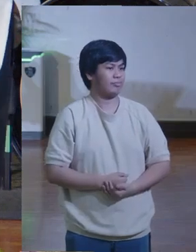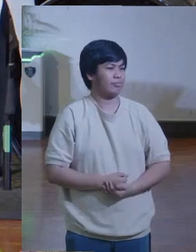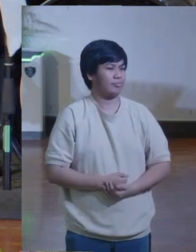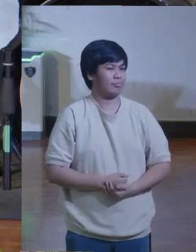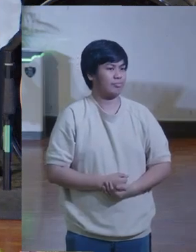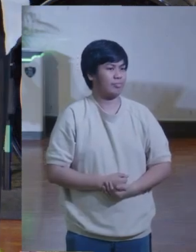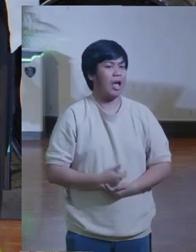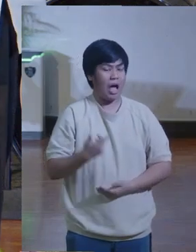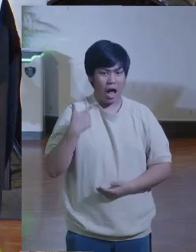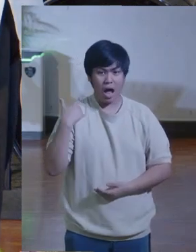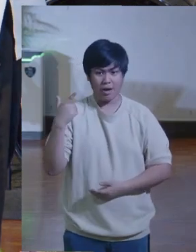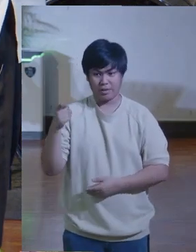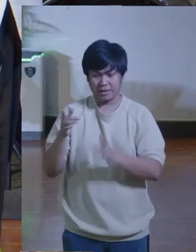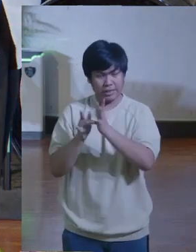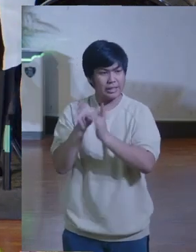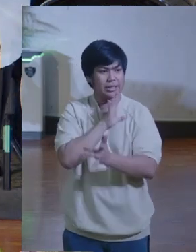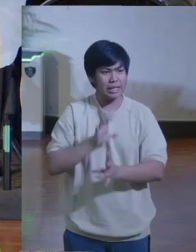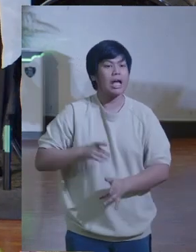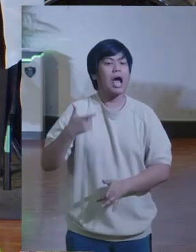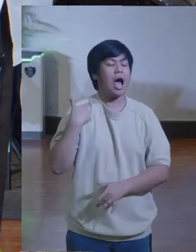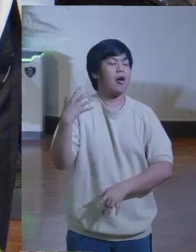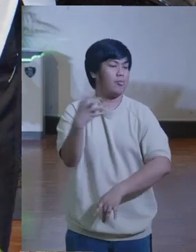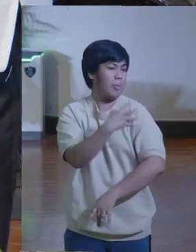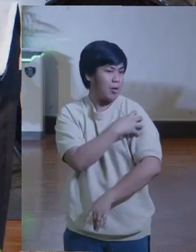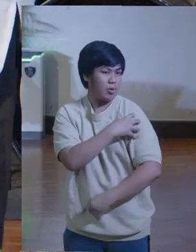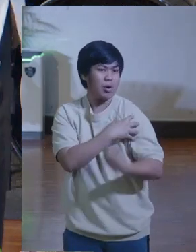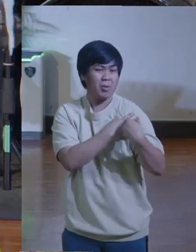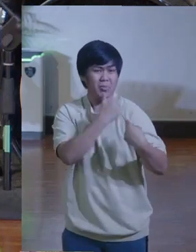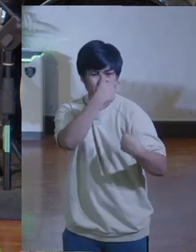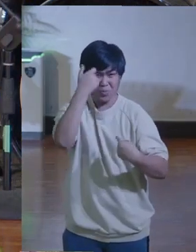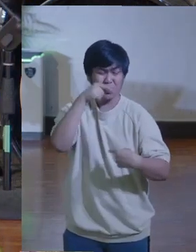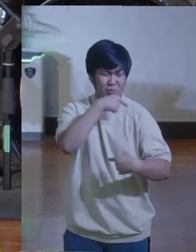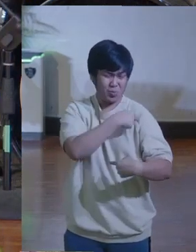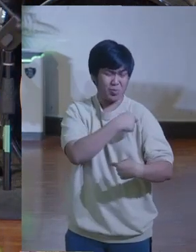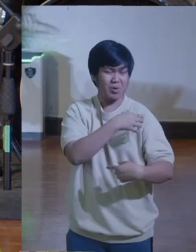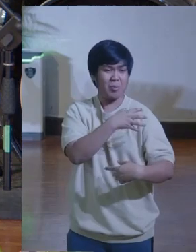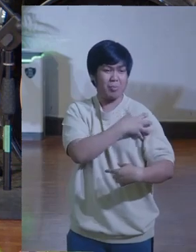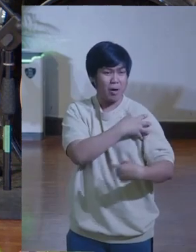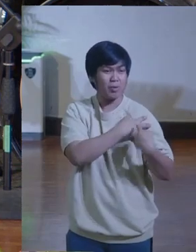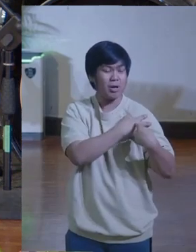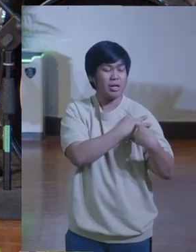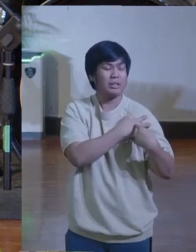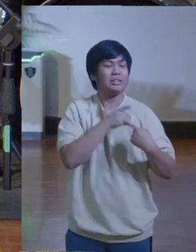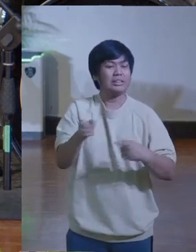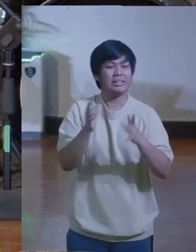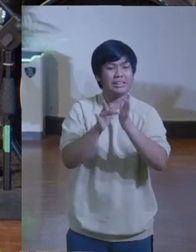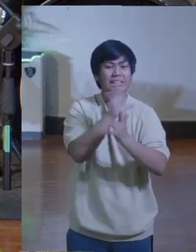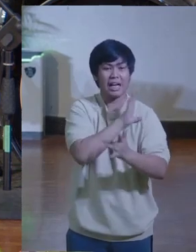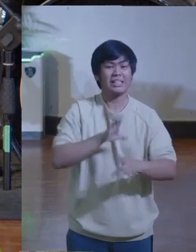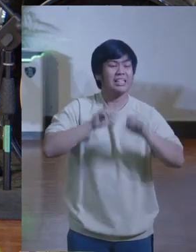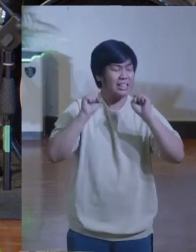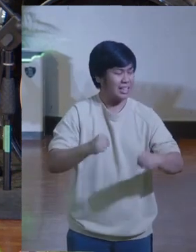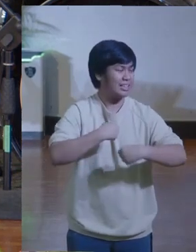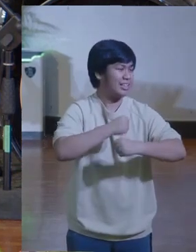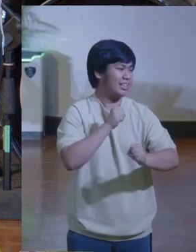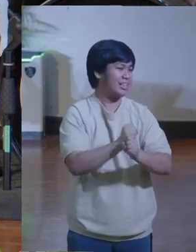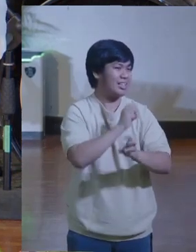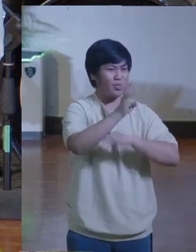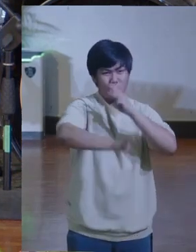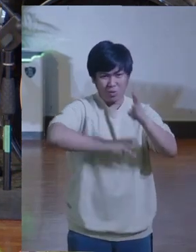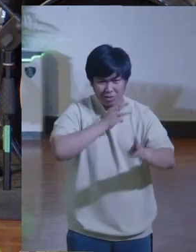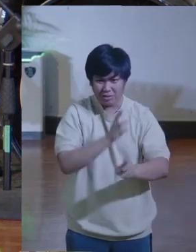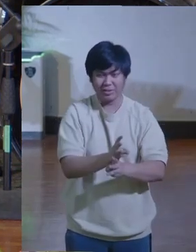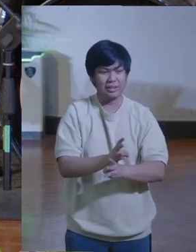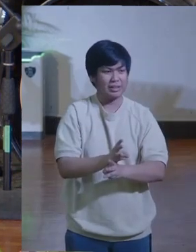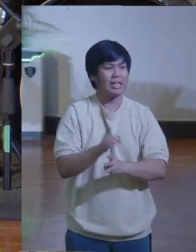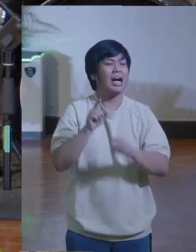Meron siya kapangyarihan sapagkat siya ang gumawa ng lahat sa pamamagitan ng kanyang pananalita. Kaya niya tayong buhayan sa pagkamatay